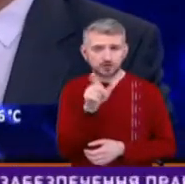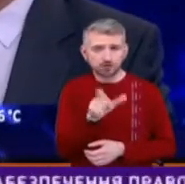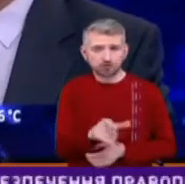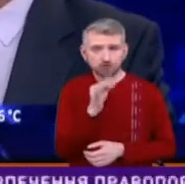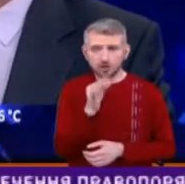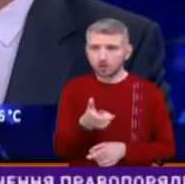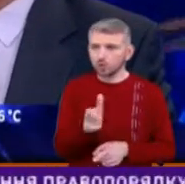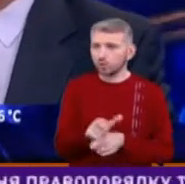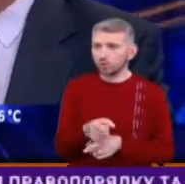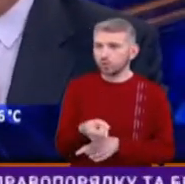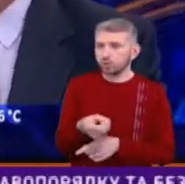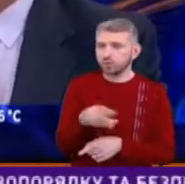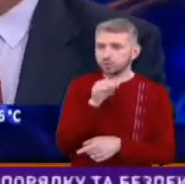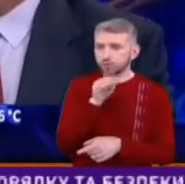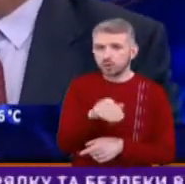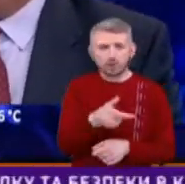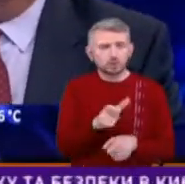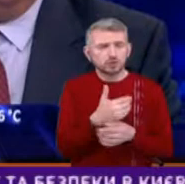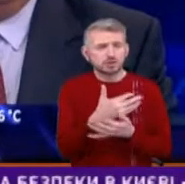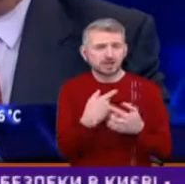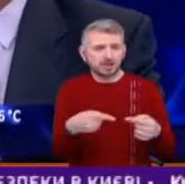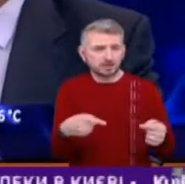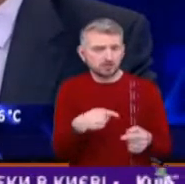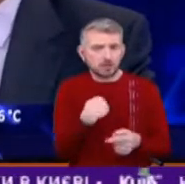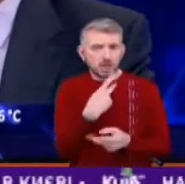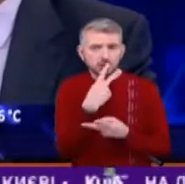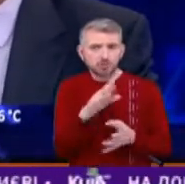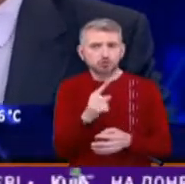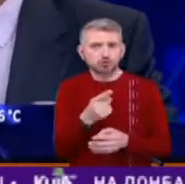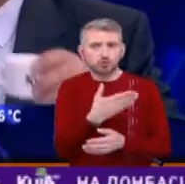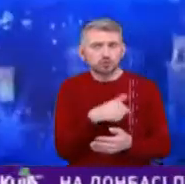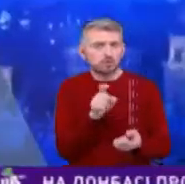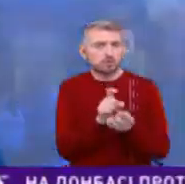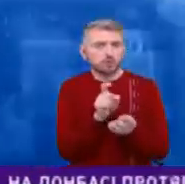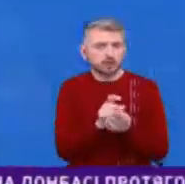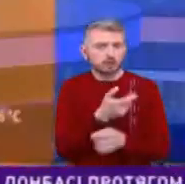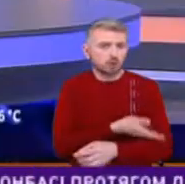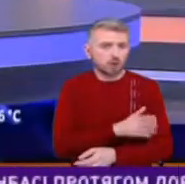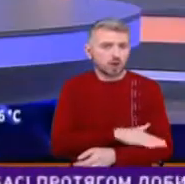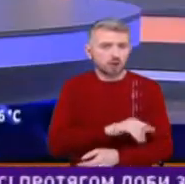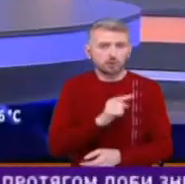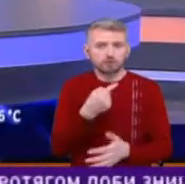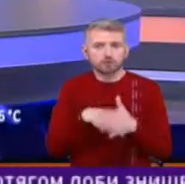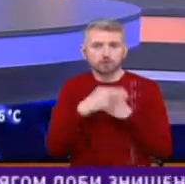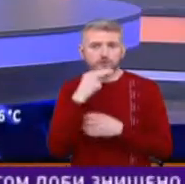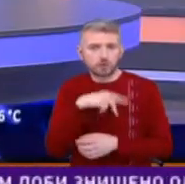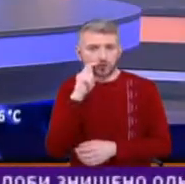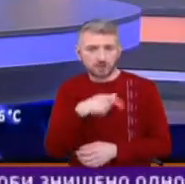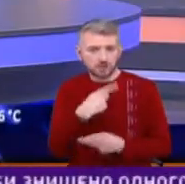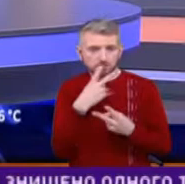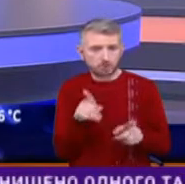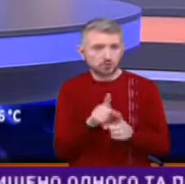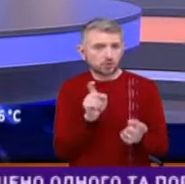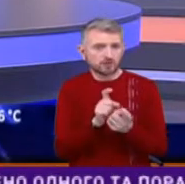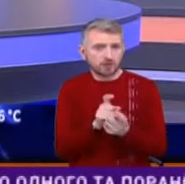дуже підготовлено. Вони дуже різні речі говорили. Наприклад, я не бачу, чому це ми посварилися з поляками і в чому тут вина України. Я не бачу такої сварки,